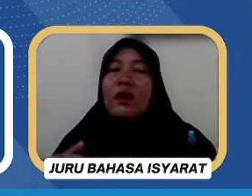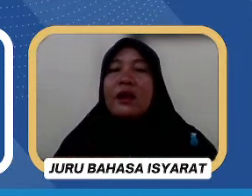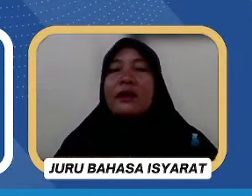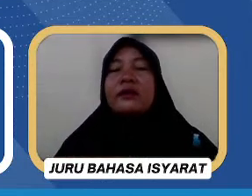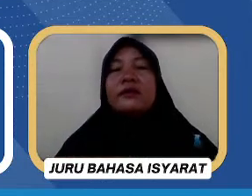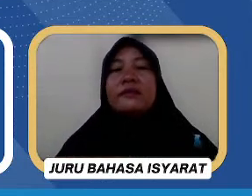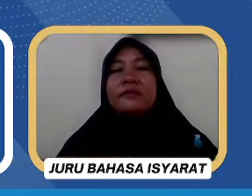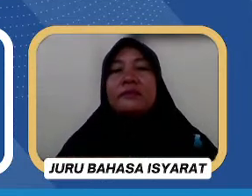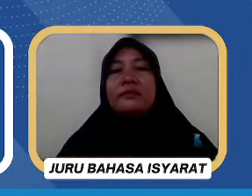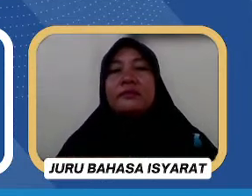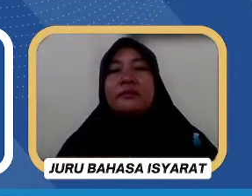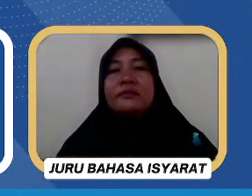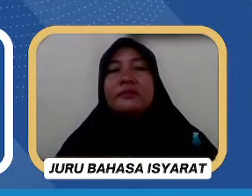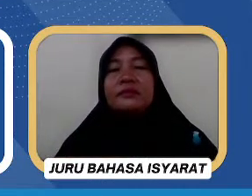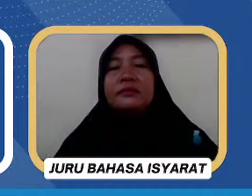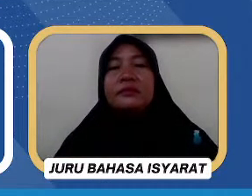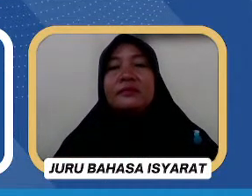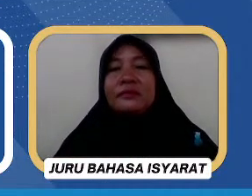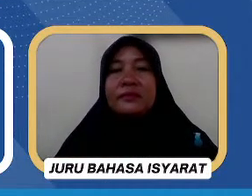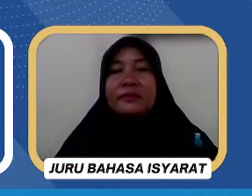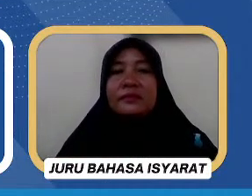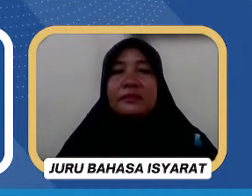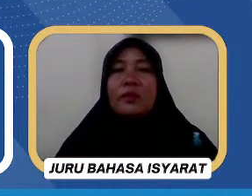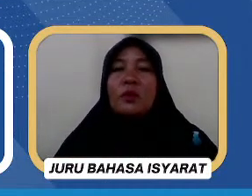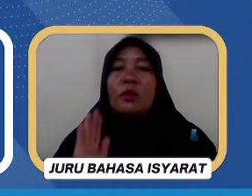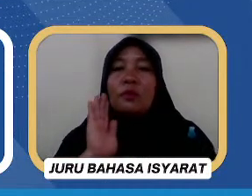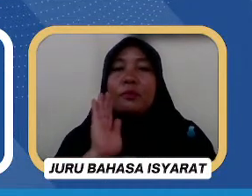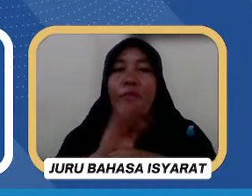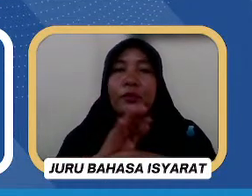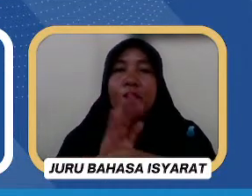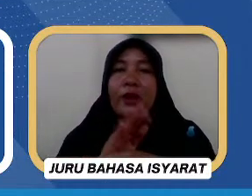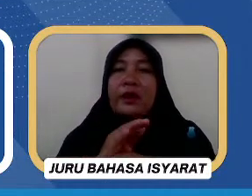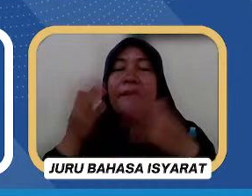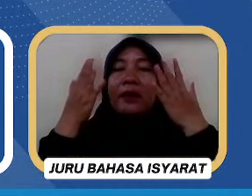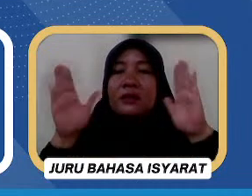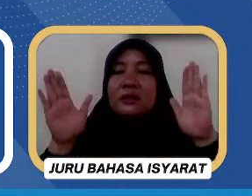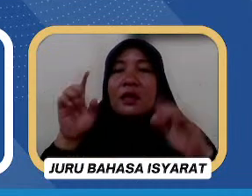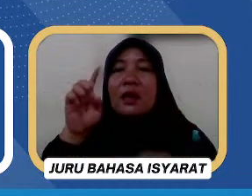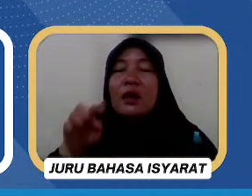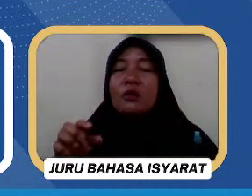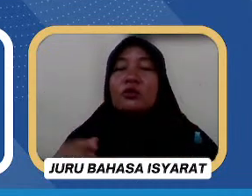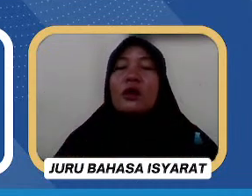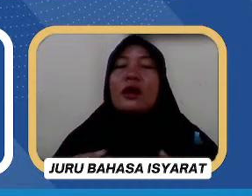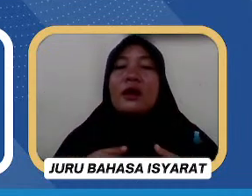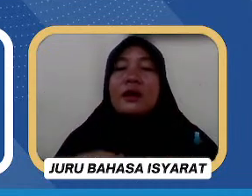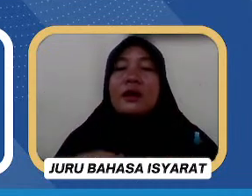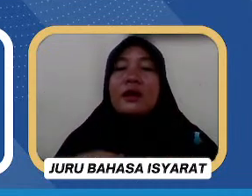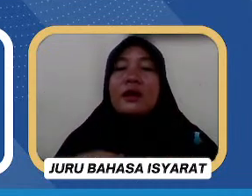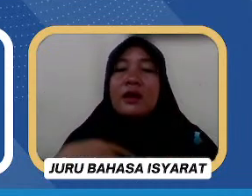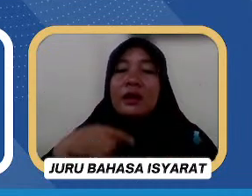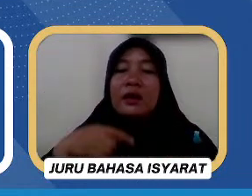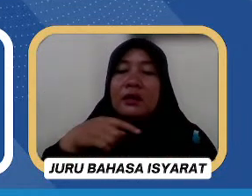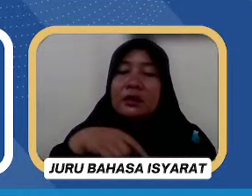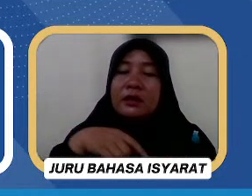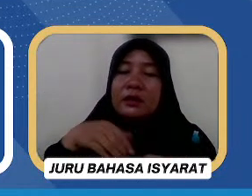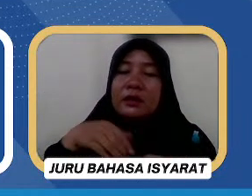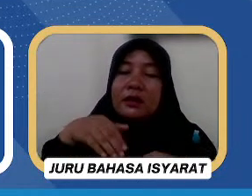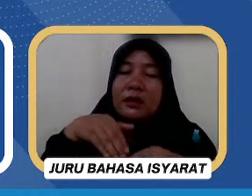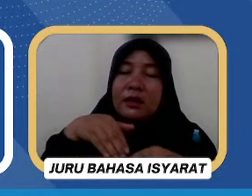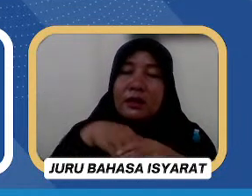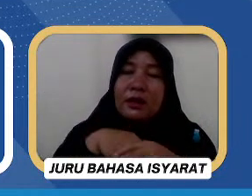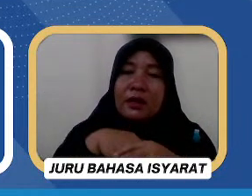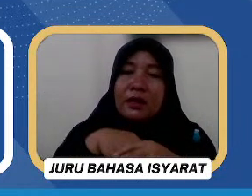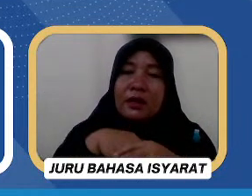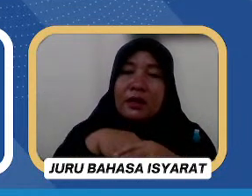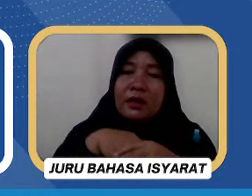kita internalisasi dan menjadikan dasar untuk kita bergerak di sosial media. Di sosial media, ran digital, paling baik kita berinteraksi di